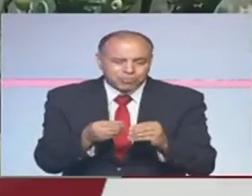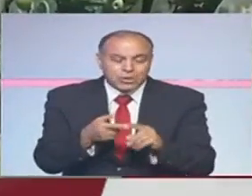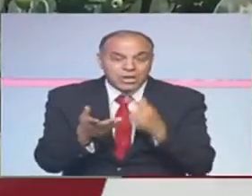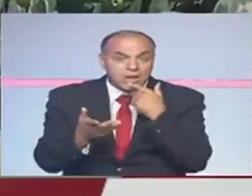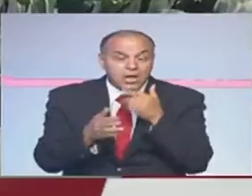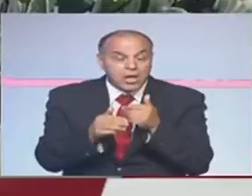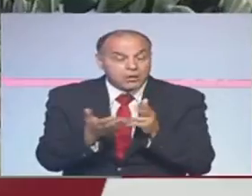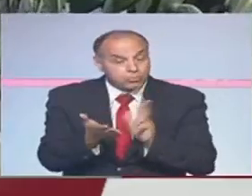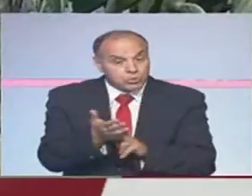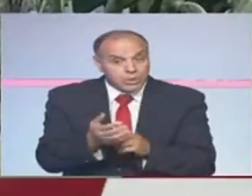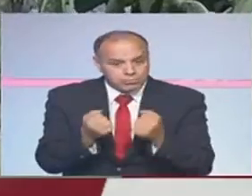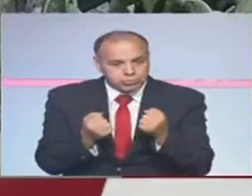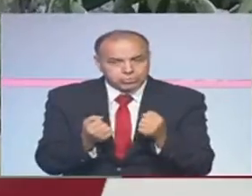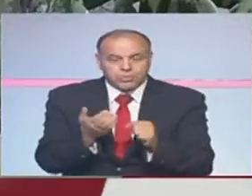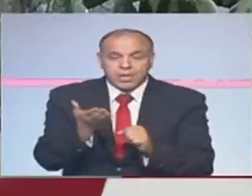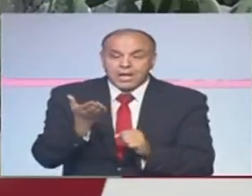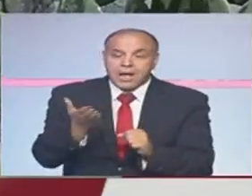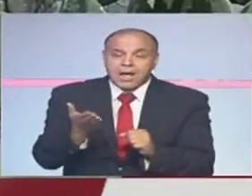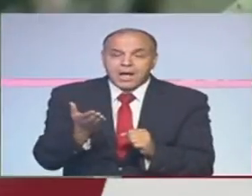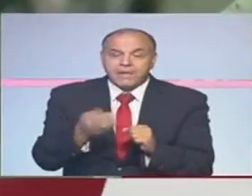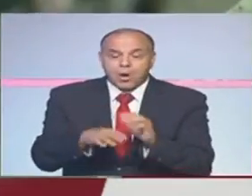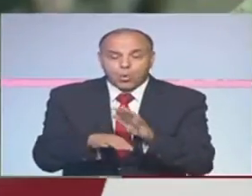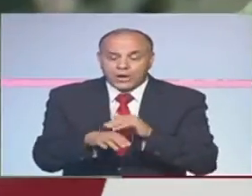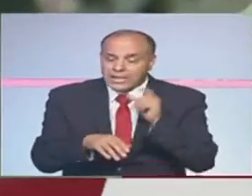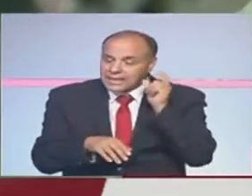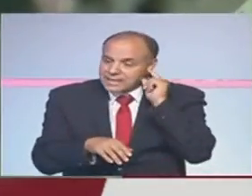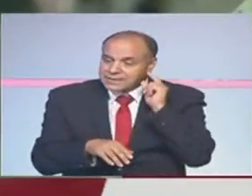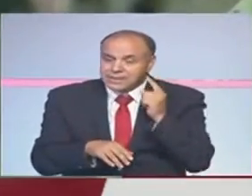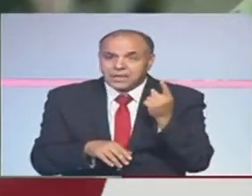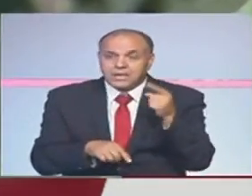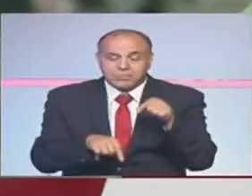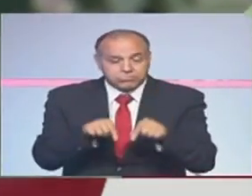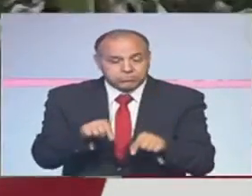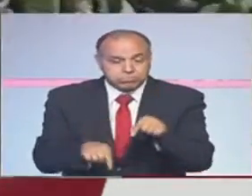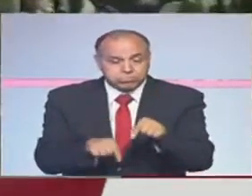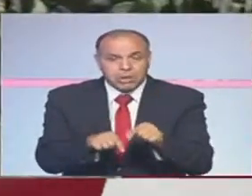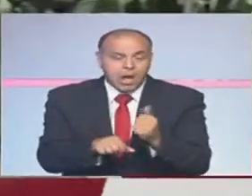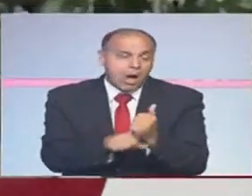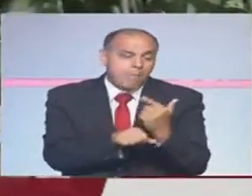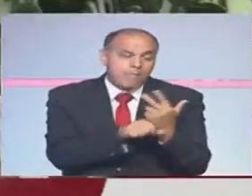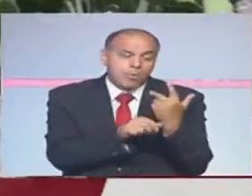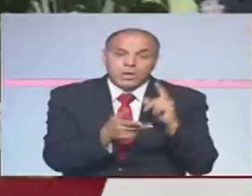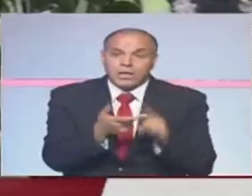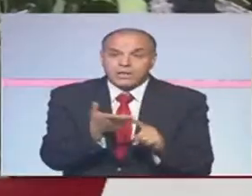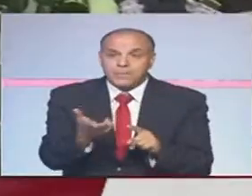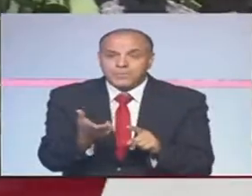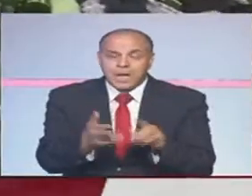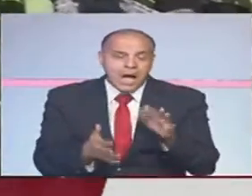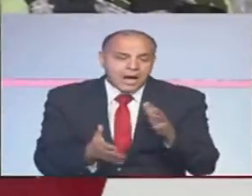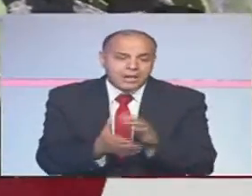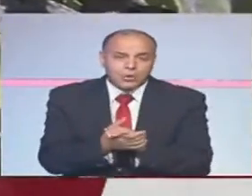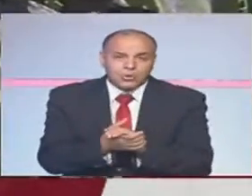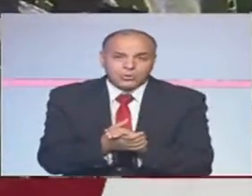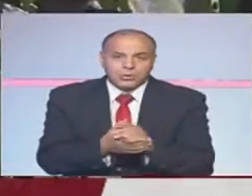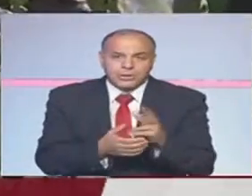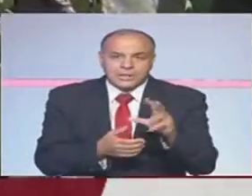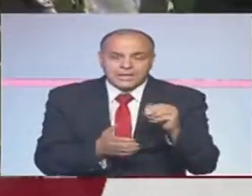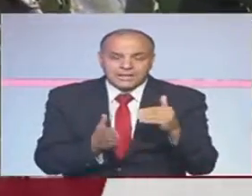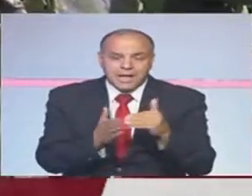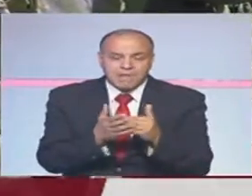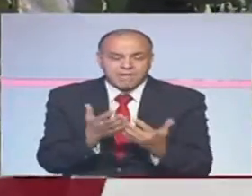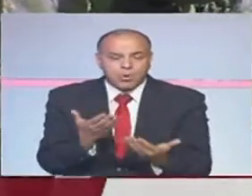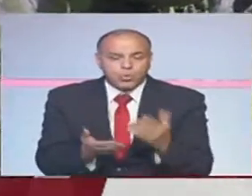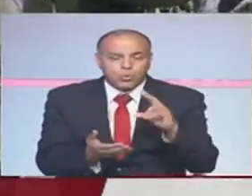تثبتها وكانت ولايه الجسر ينتج خلال المواسم الماضيه ما لا يقل عن ثلاثين الف